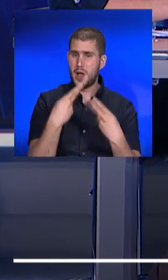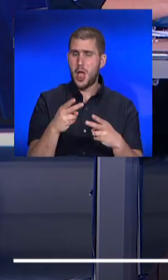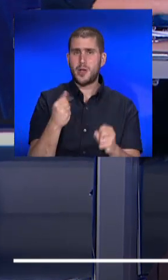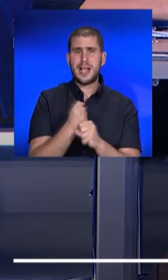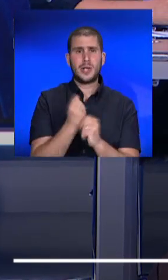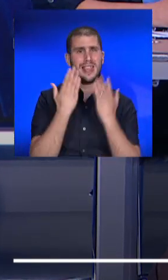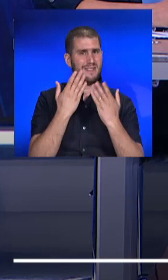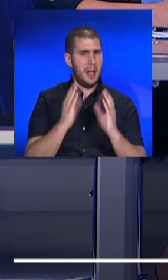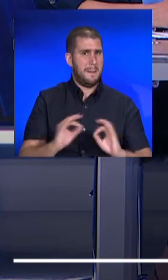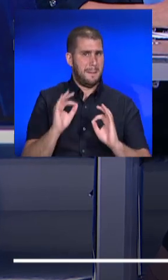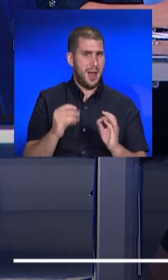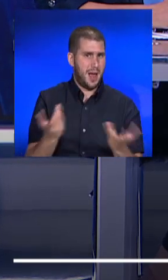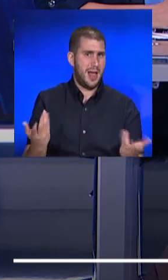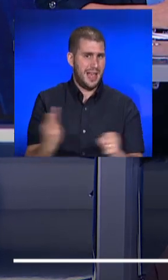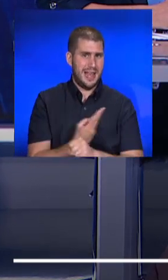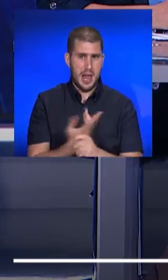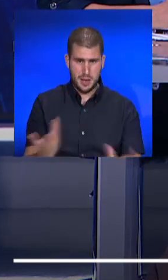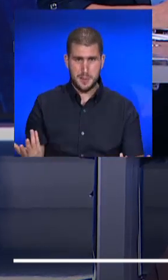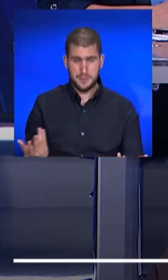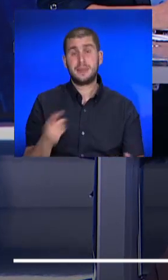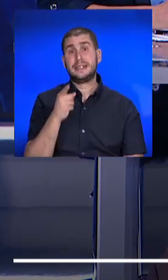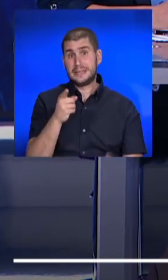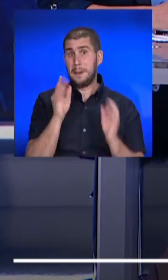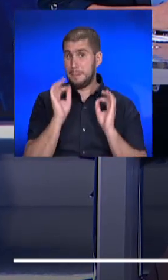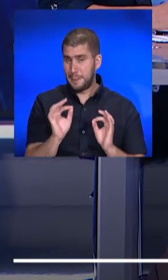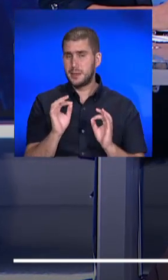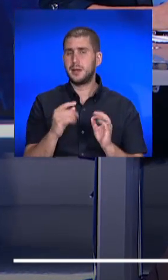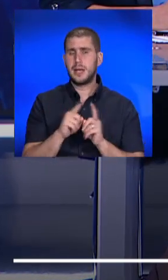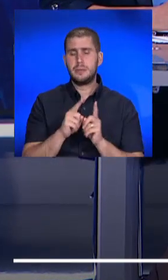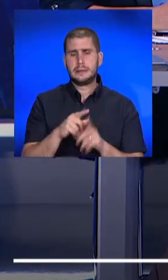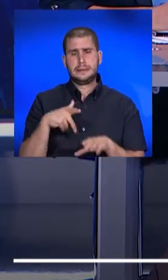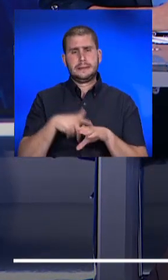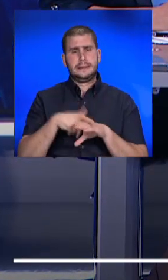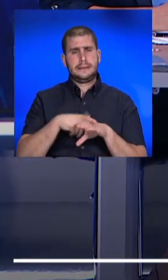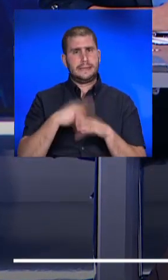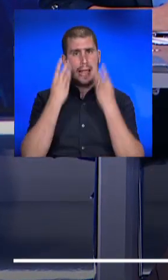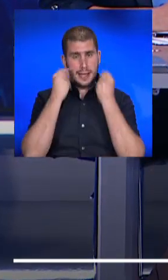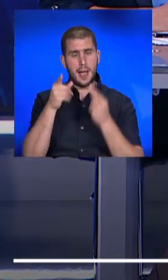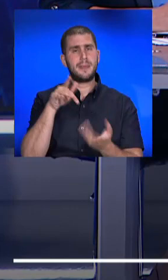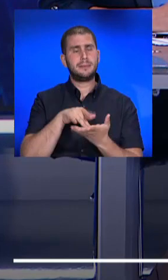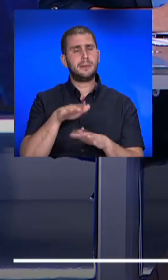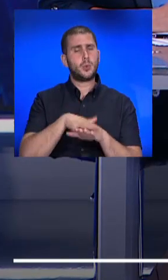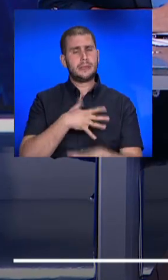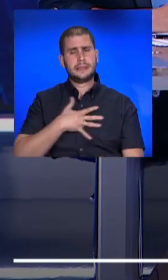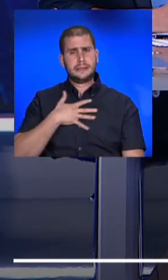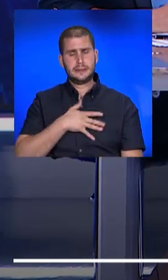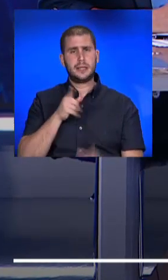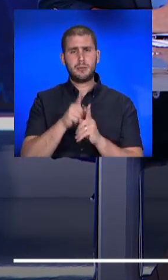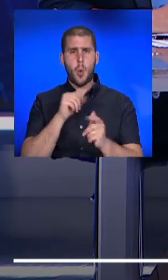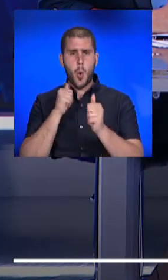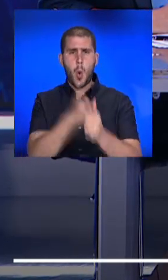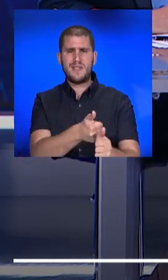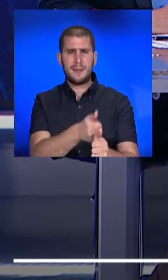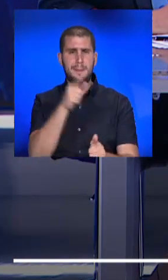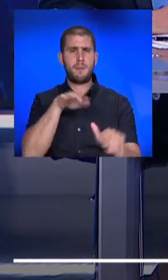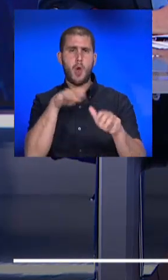תפילות כסדרן, וזה בעצם מציק לחרדים, שהיום החרדים נמצאים בתחושה של נרדפים מצד